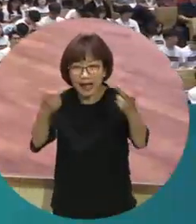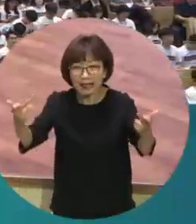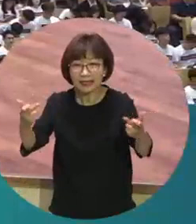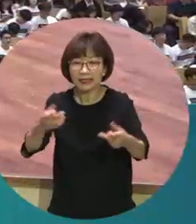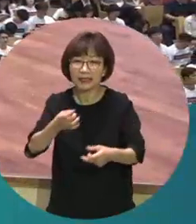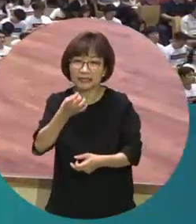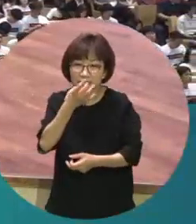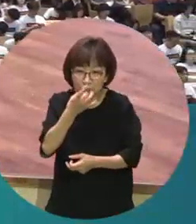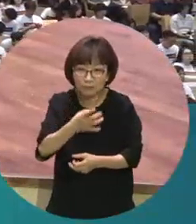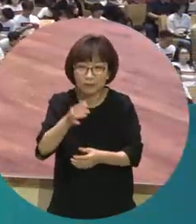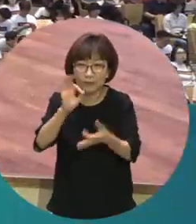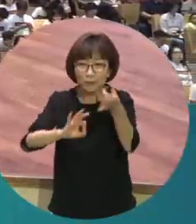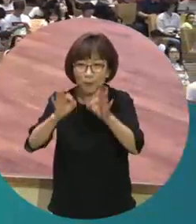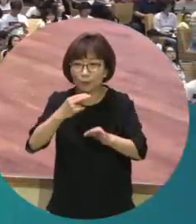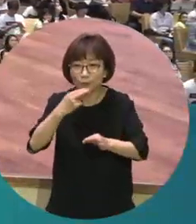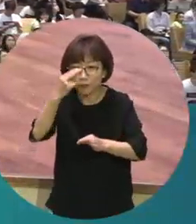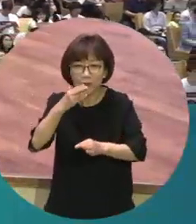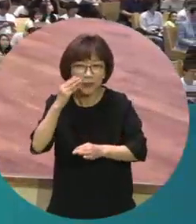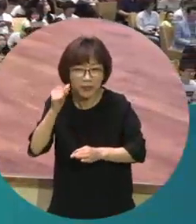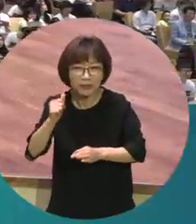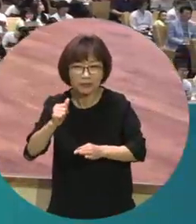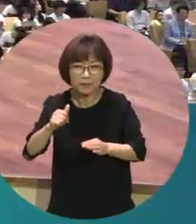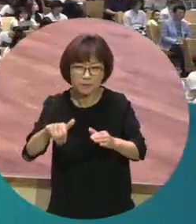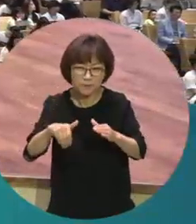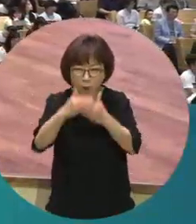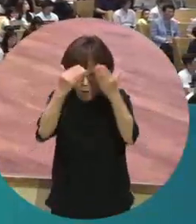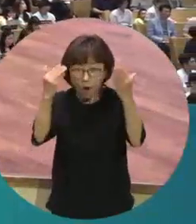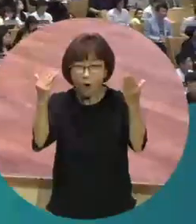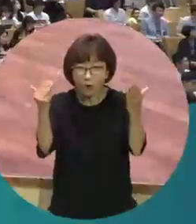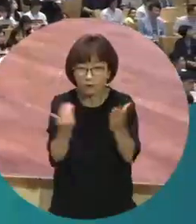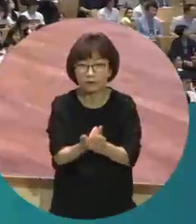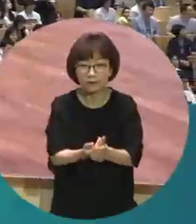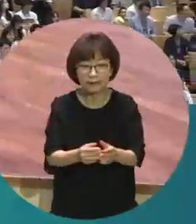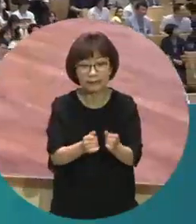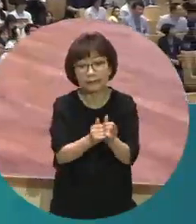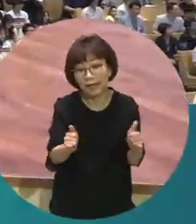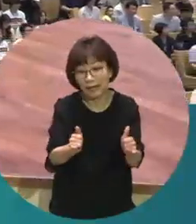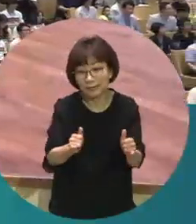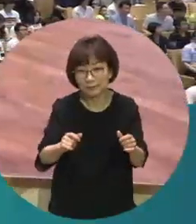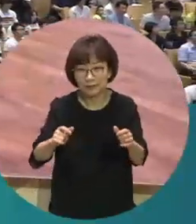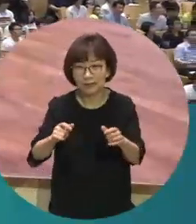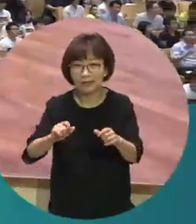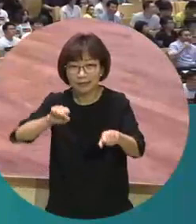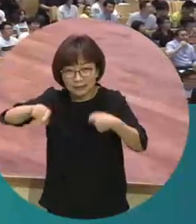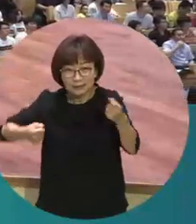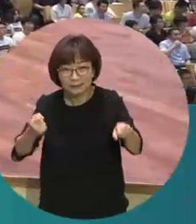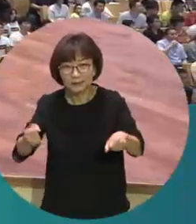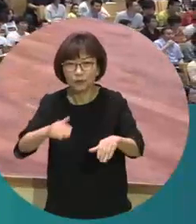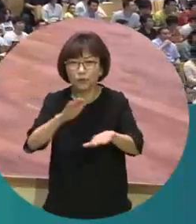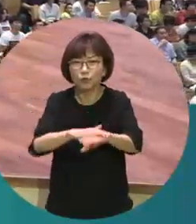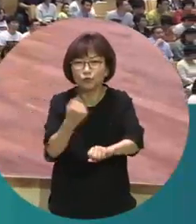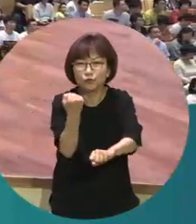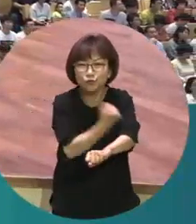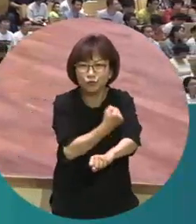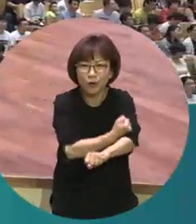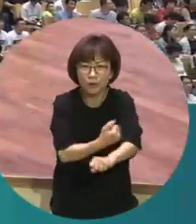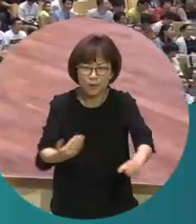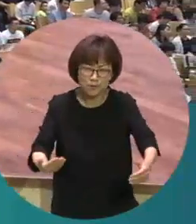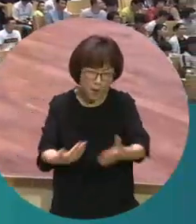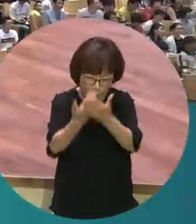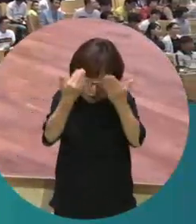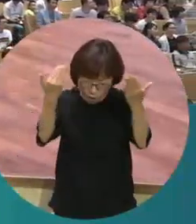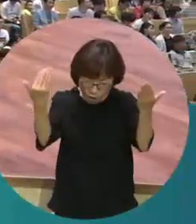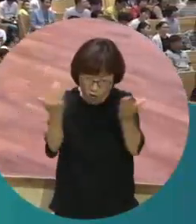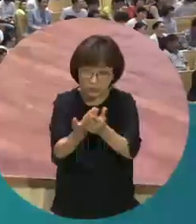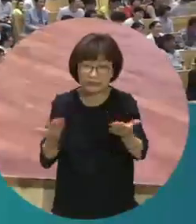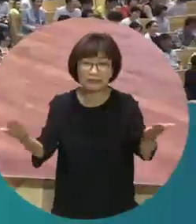포도주와 기름과 땅의 모든 소산과 사람과 가죽과 손으로 수고하는 모든 일에 한제를 들게